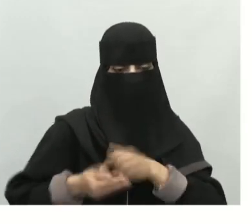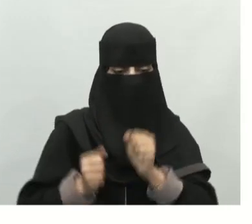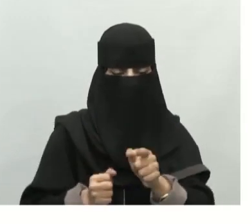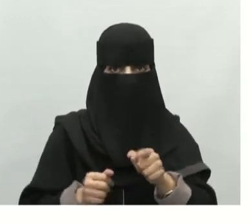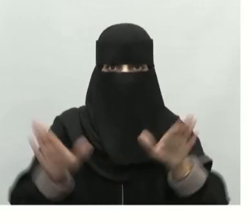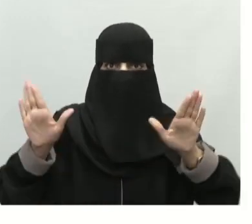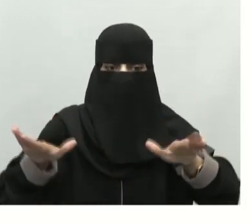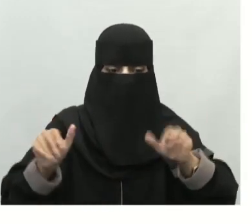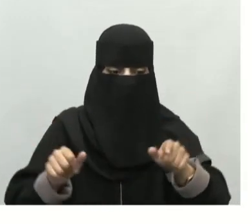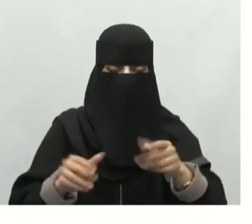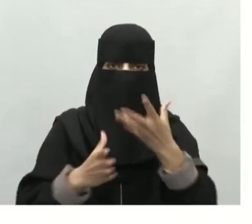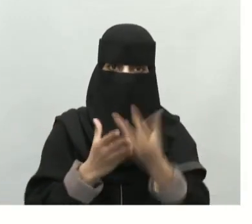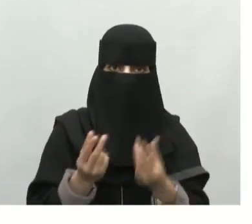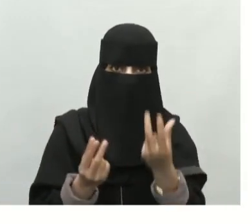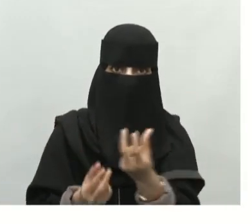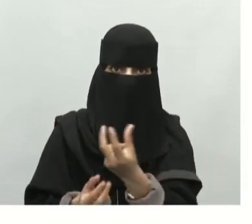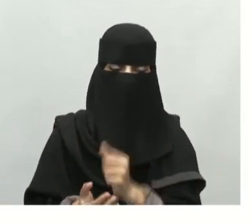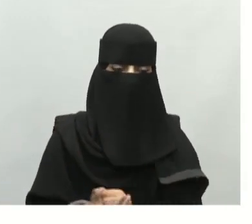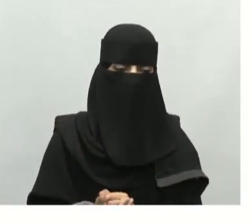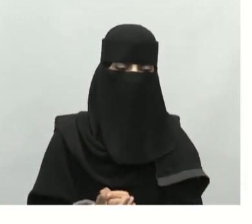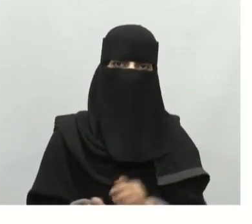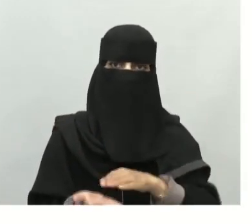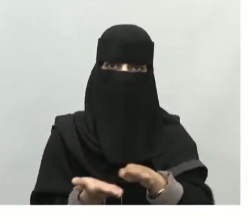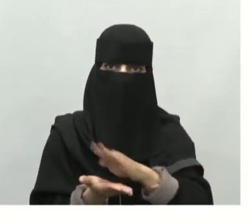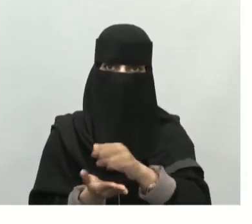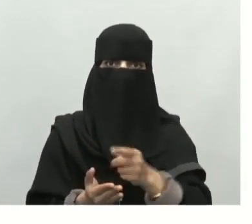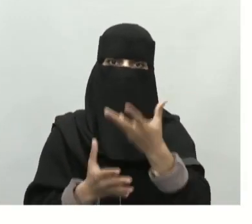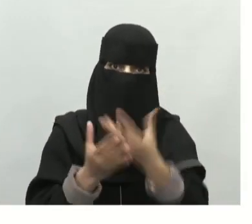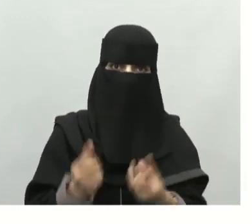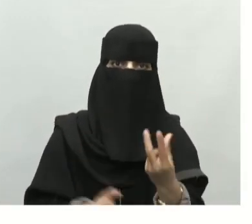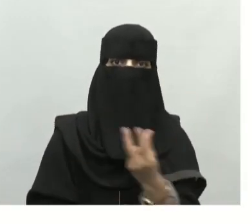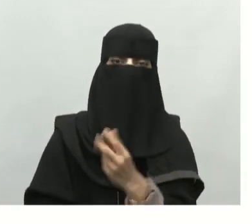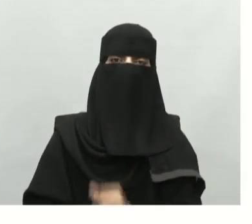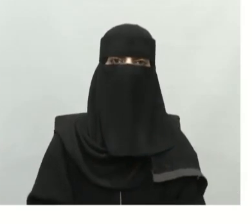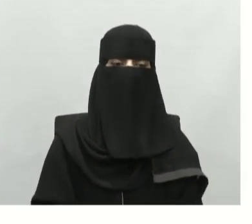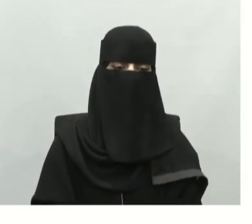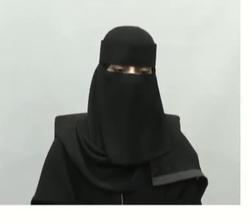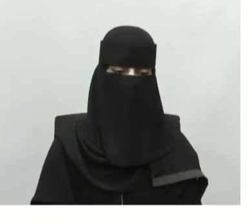الطيور تضع بيض الزواحف كذلك تضع